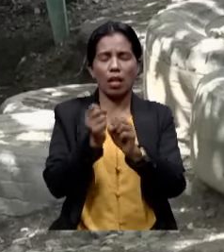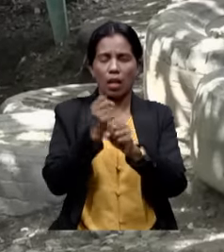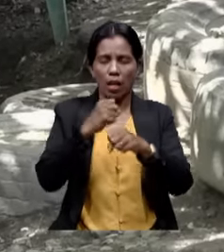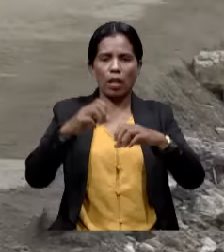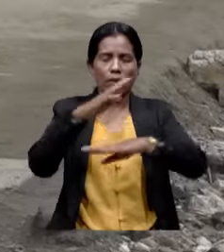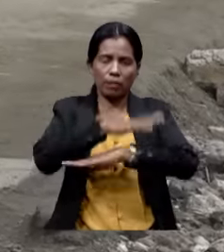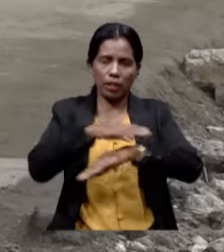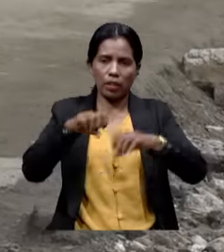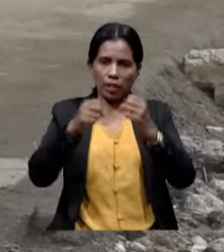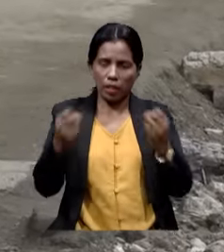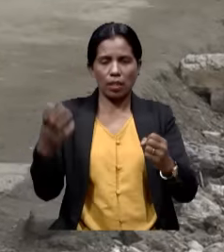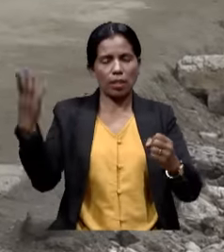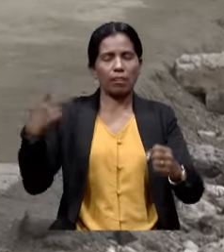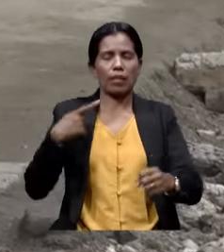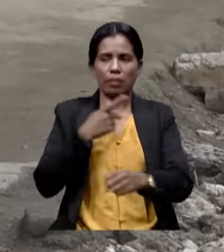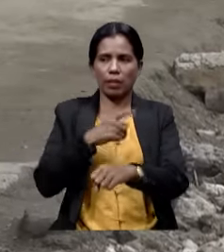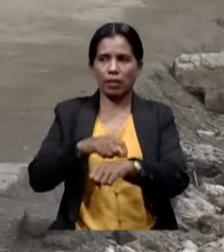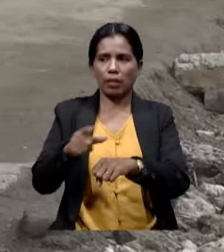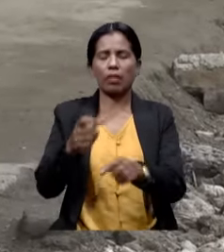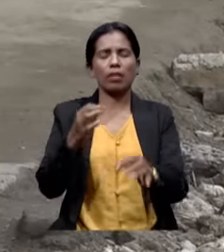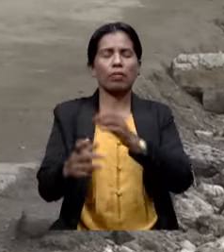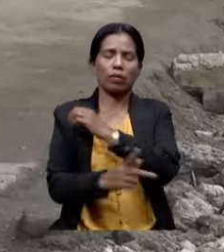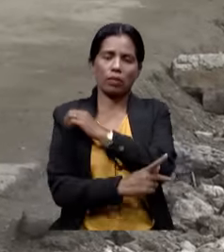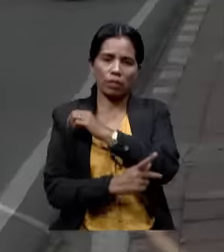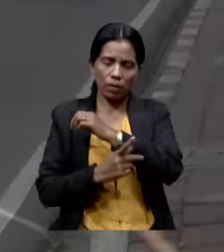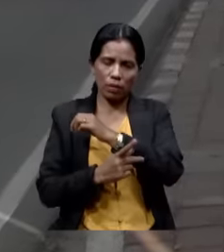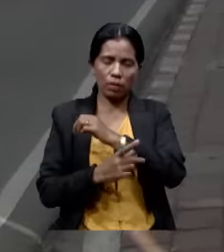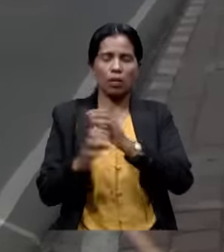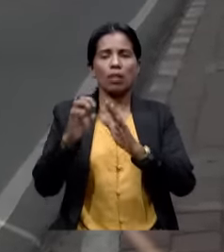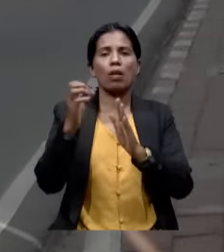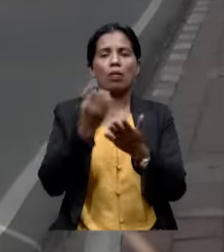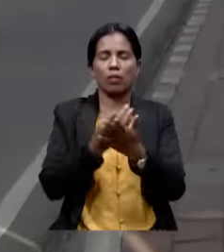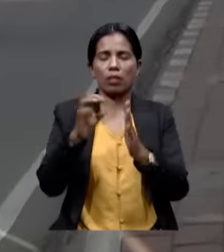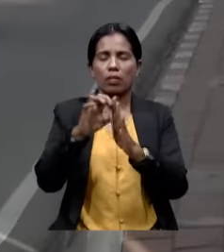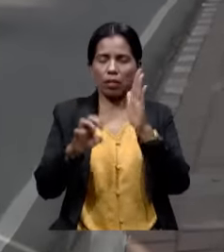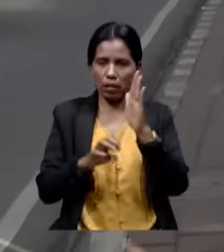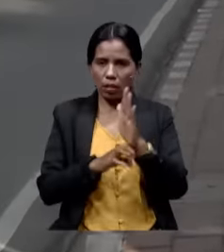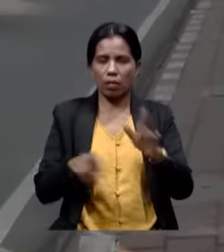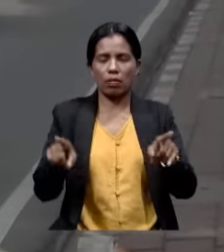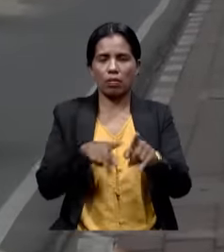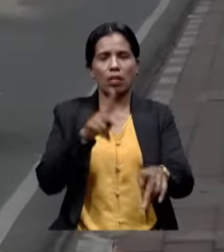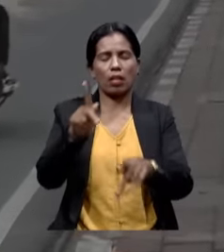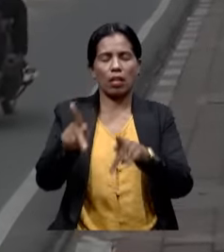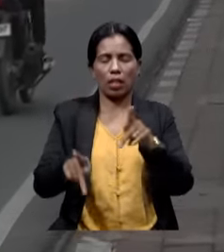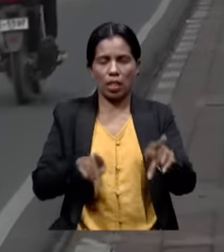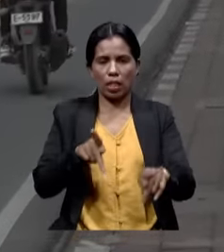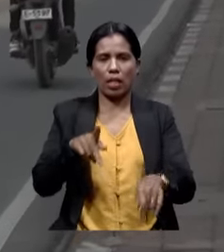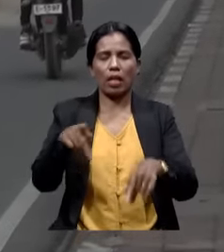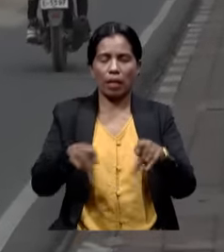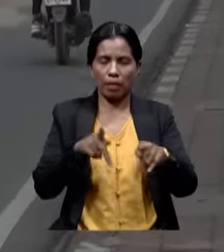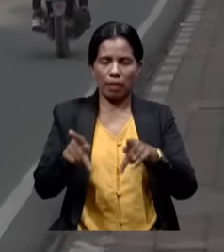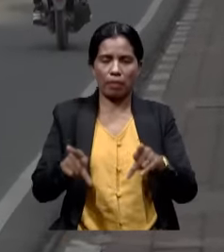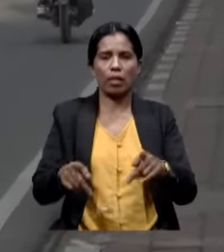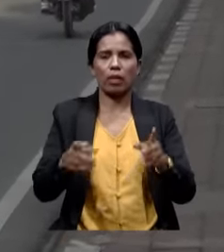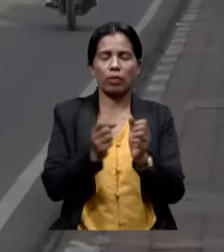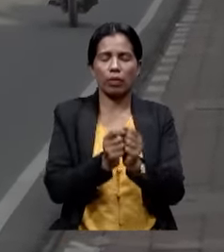fukun sagrado ne. Karik halu korupsaun ba osan estado nebe nuda riku soin nebe povu no martire sira